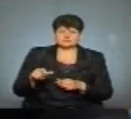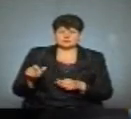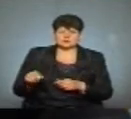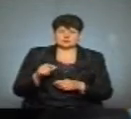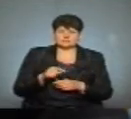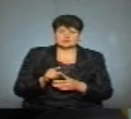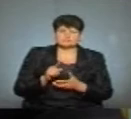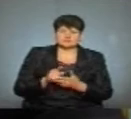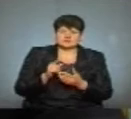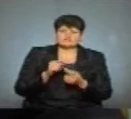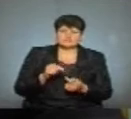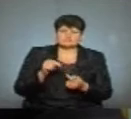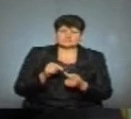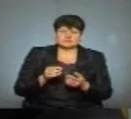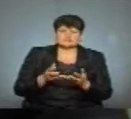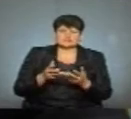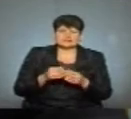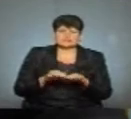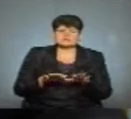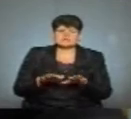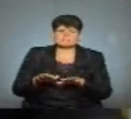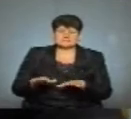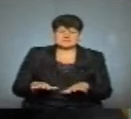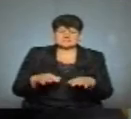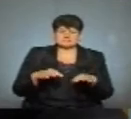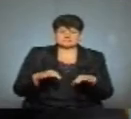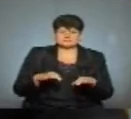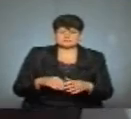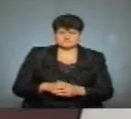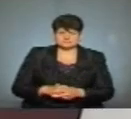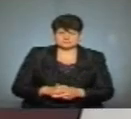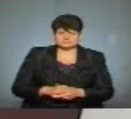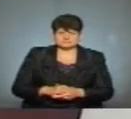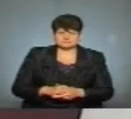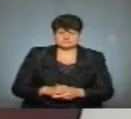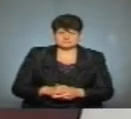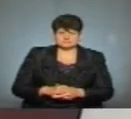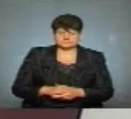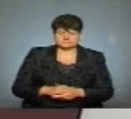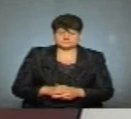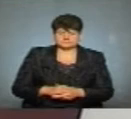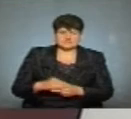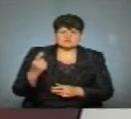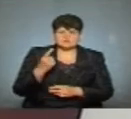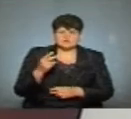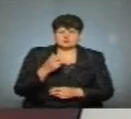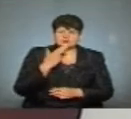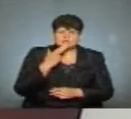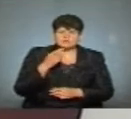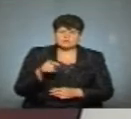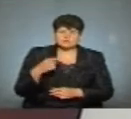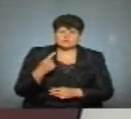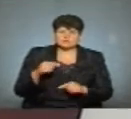вони повинні відповідати кількості місць в автотранспортному засобі. З 1 червня на